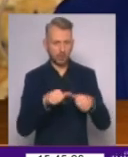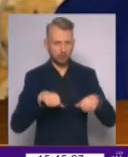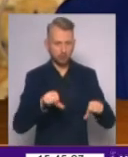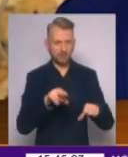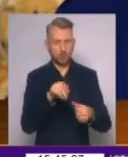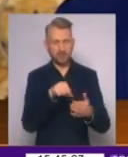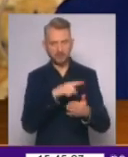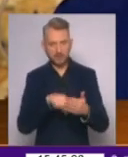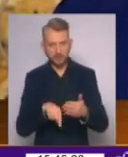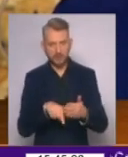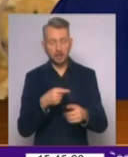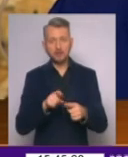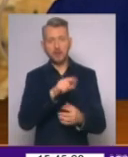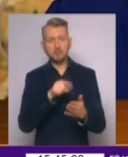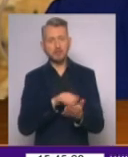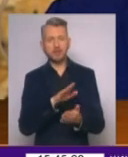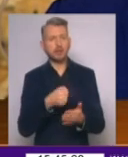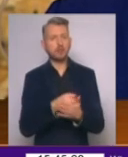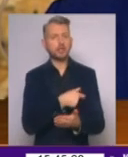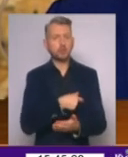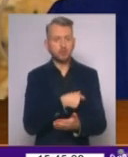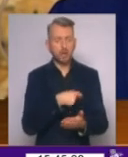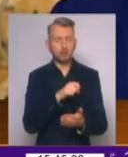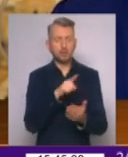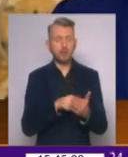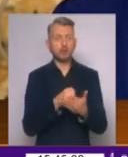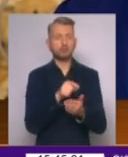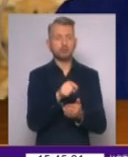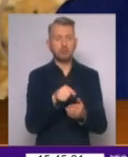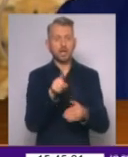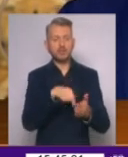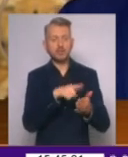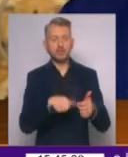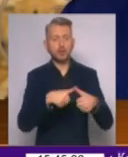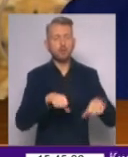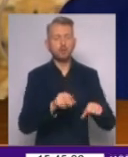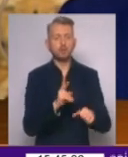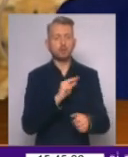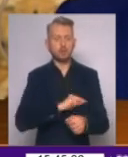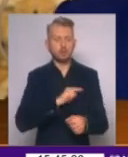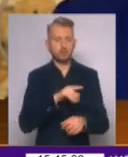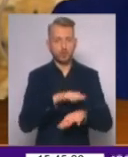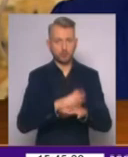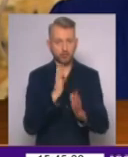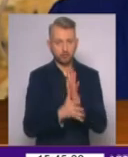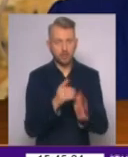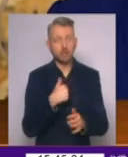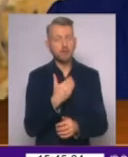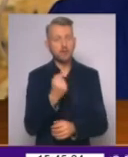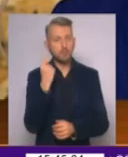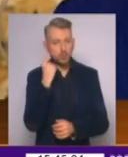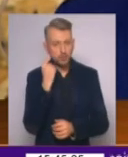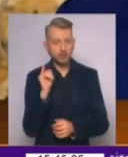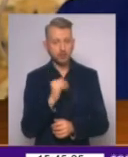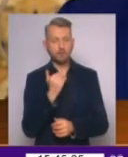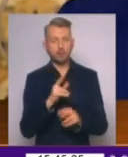це питання швидше навіть не депутата, питання до ліквідаційної комісії, яка працює в банку «Крещатик». Але я вас почув і